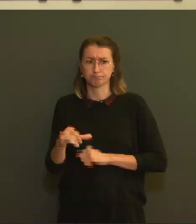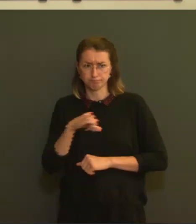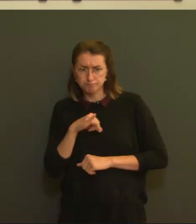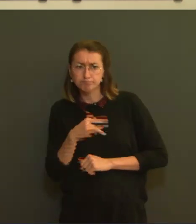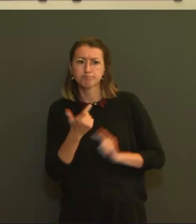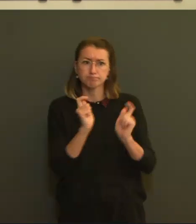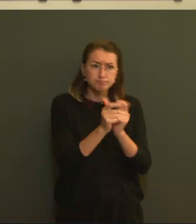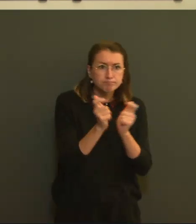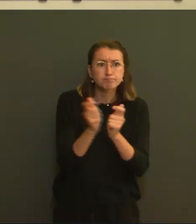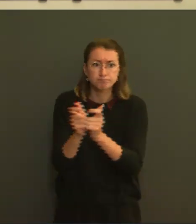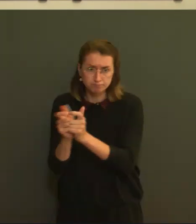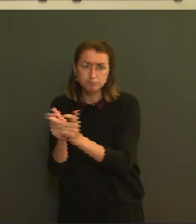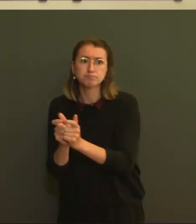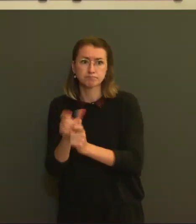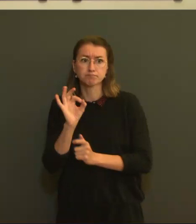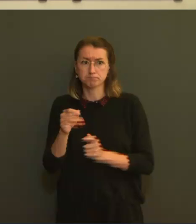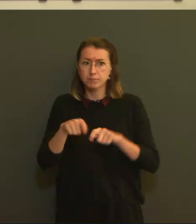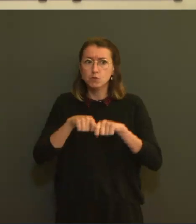ans.